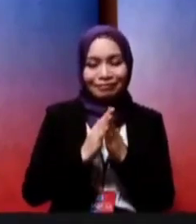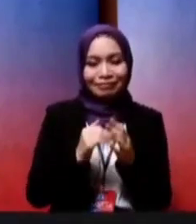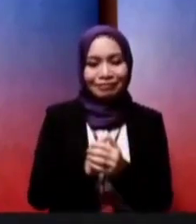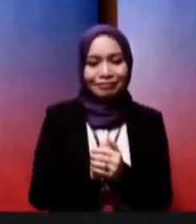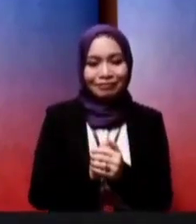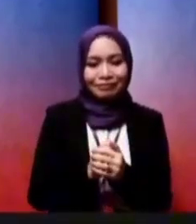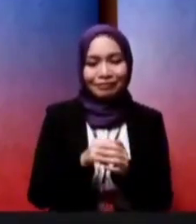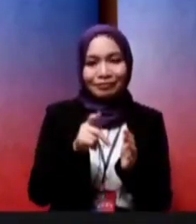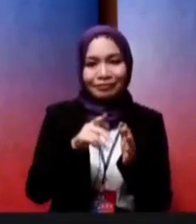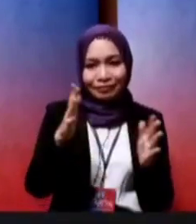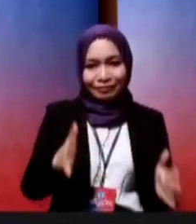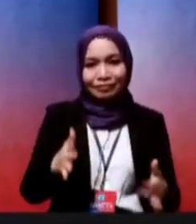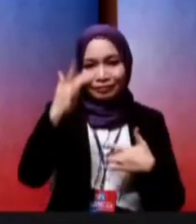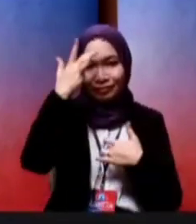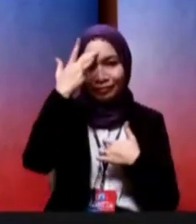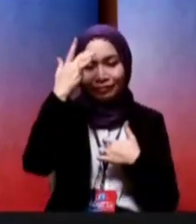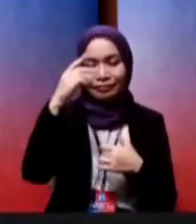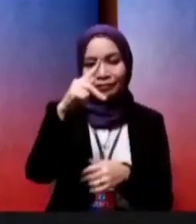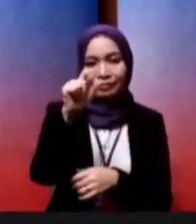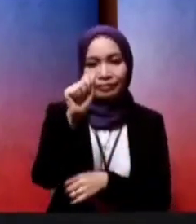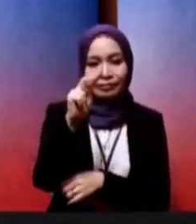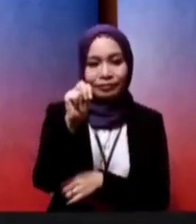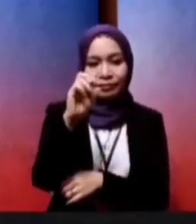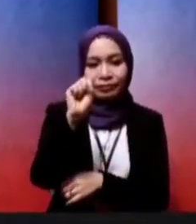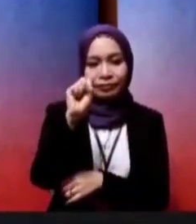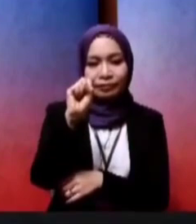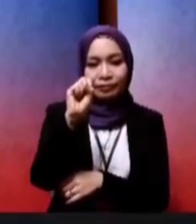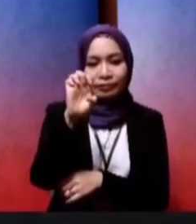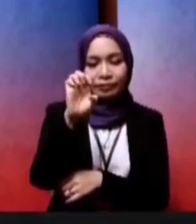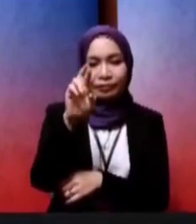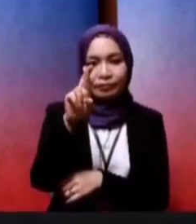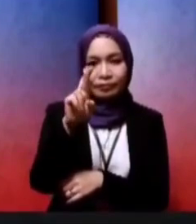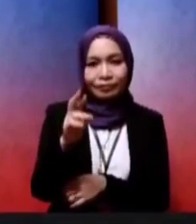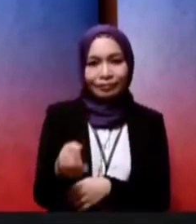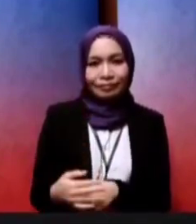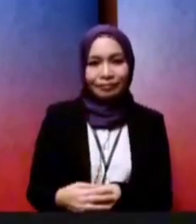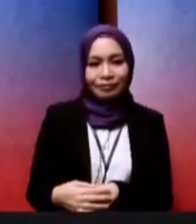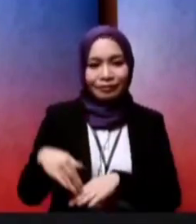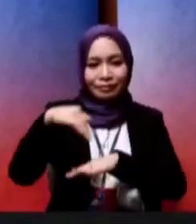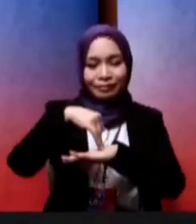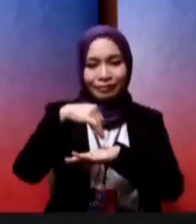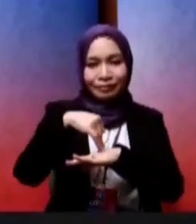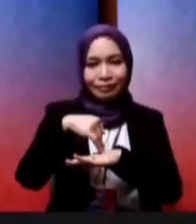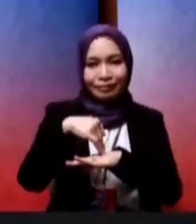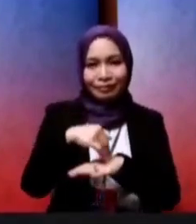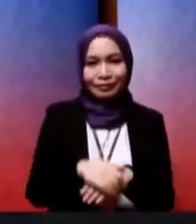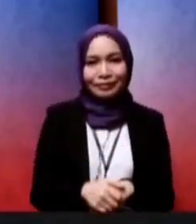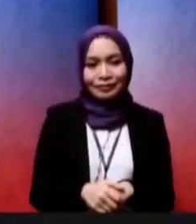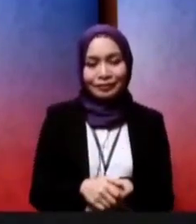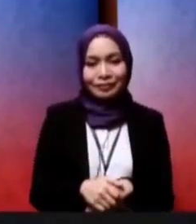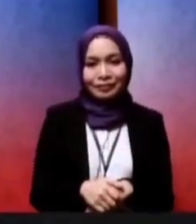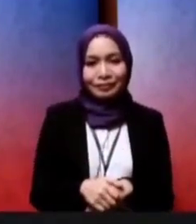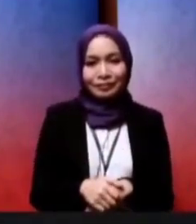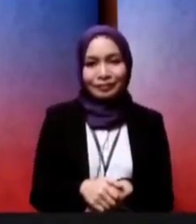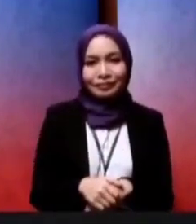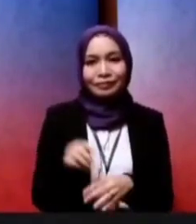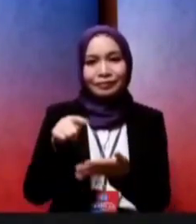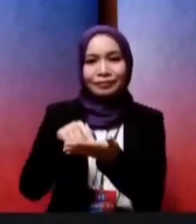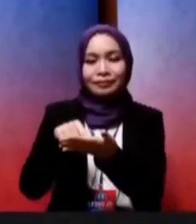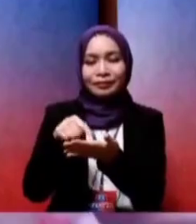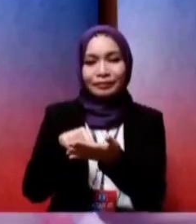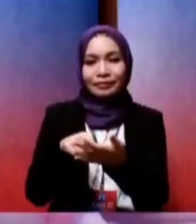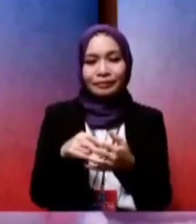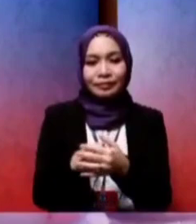inilah wajah pimpinan wanita kita termasuk mantan pengerusi keadilan Negeri Sarawak